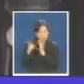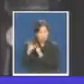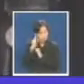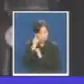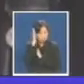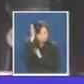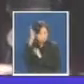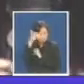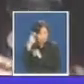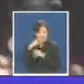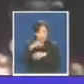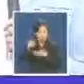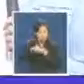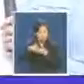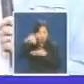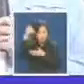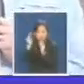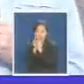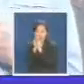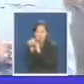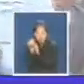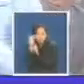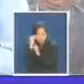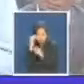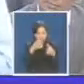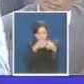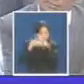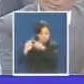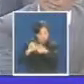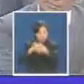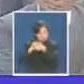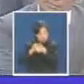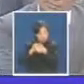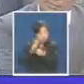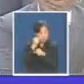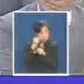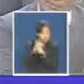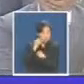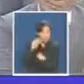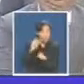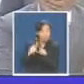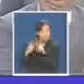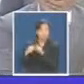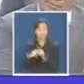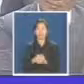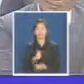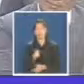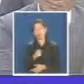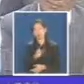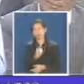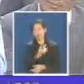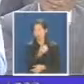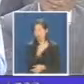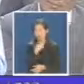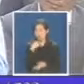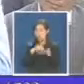ๆมากกว่าหรือเปล่าครับขอบพระคุณครับท่านครับ ต้องทบทวนประวัติศาสตร์กันนิดนึงพูดอย่างนี้เหมือนกับพยายามจะมาบอกว่าเอ๊ะผมไปทำ